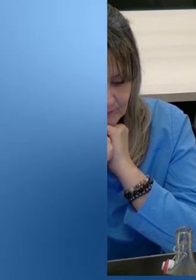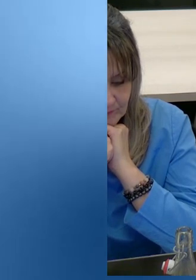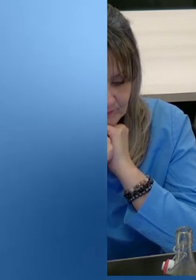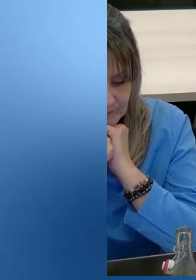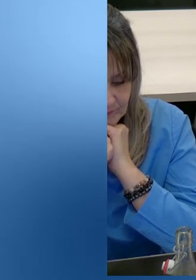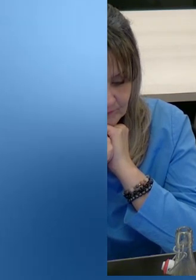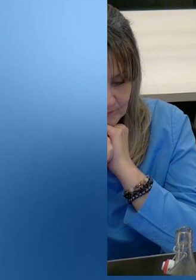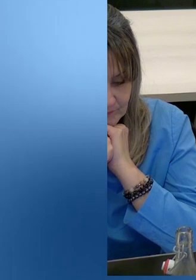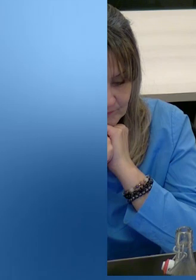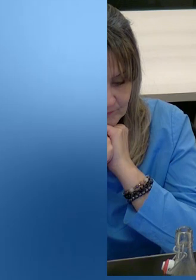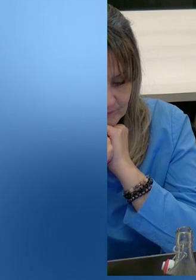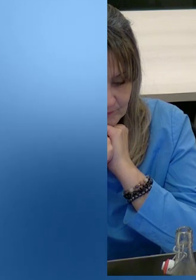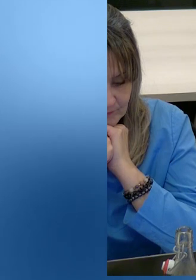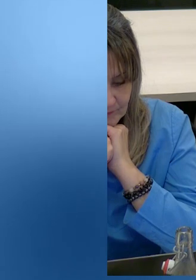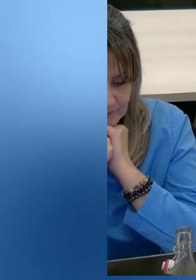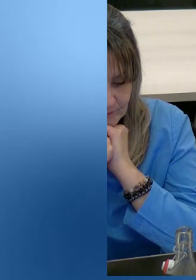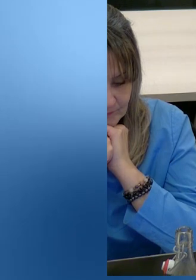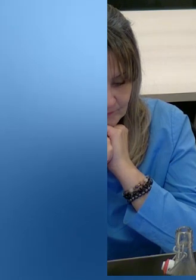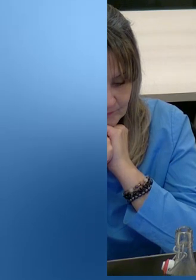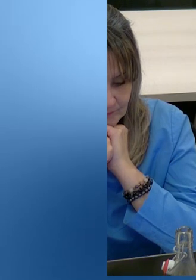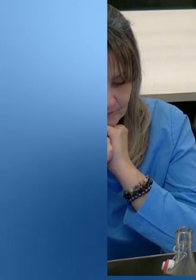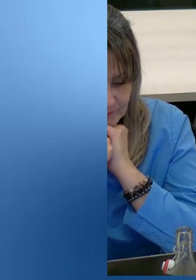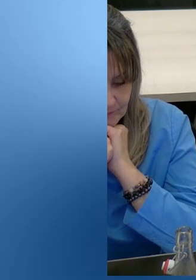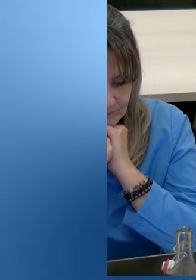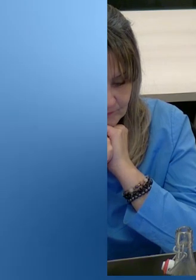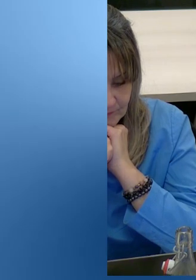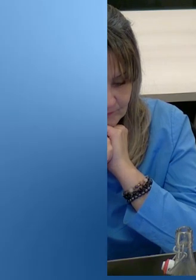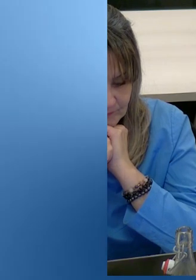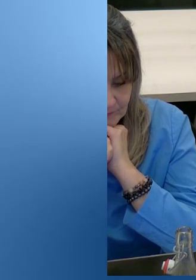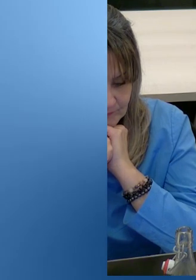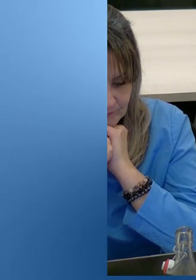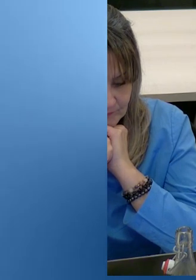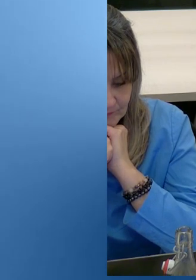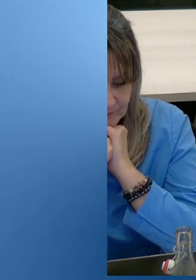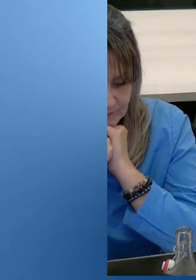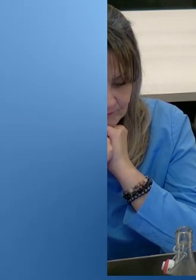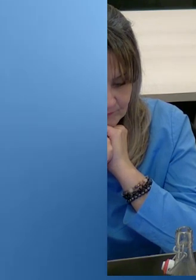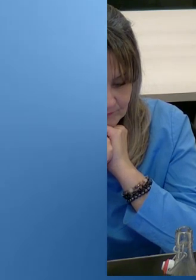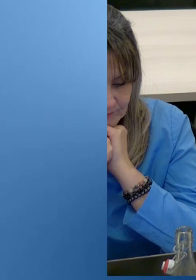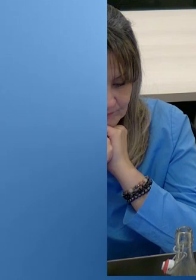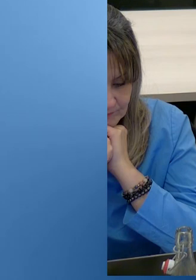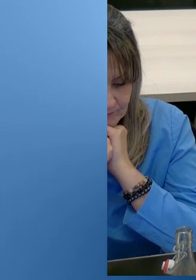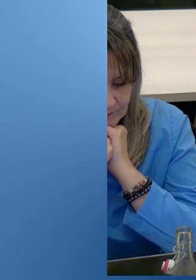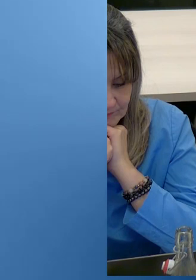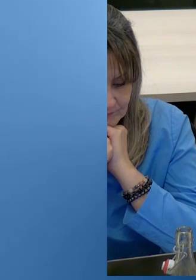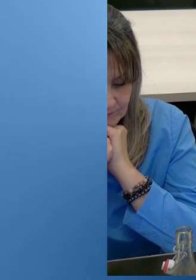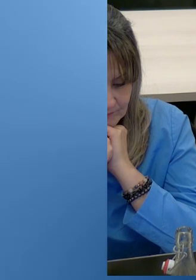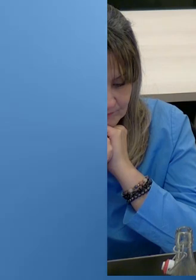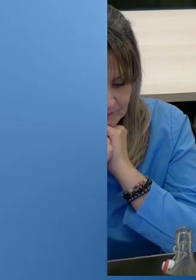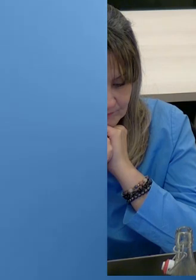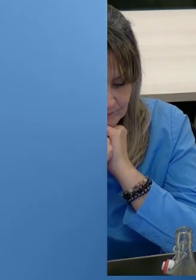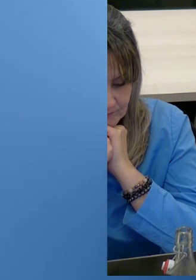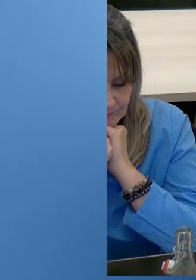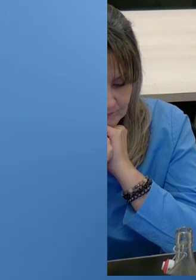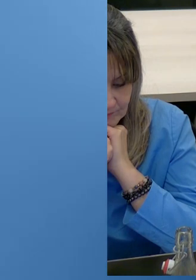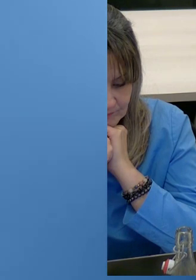et l'accordé du coup je redemande est-ce qu'il est possible d'avoir le taux de fréquentation des enfants grenoblois